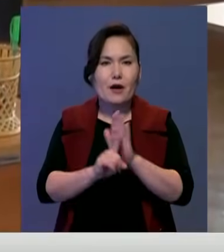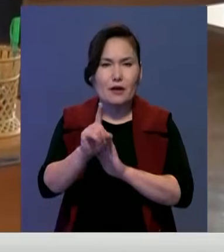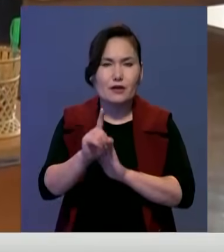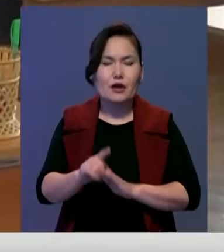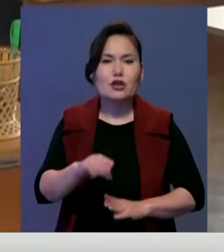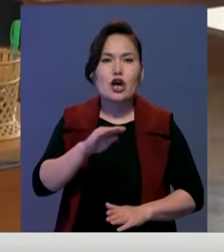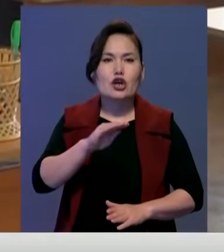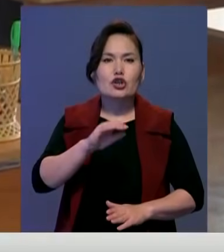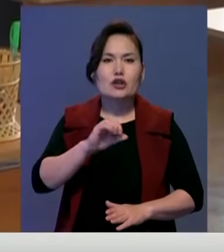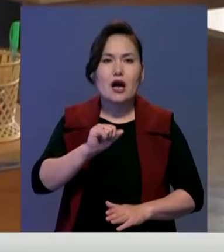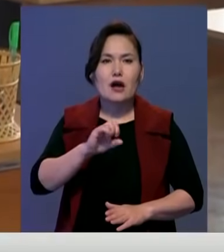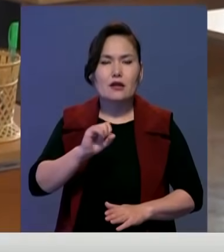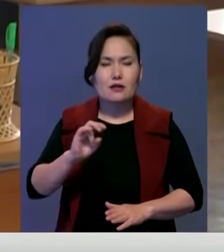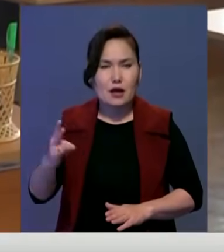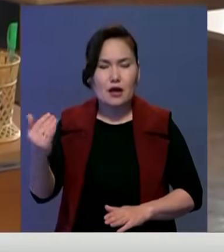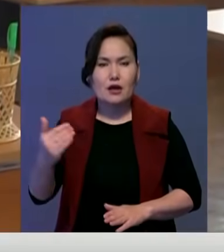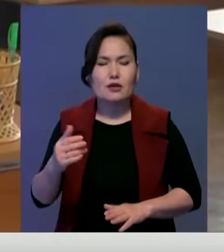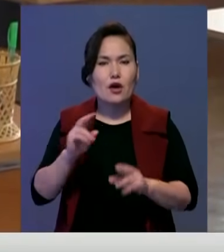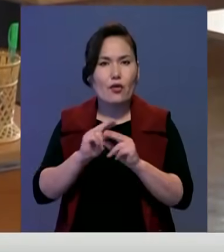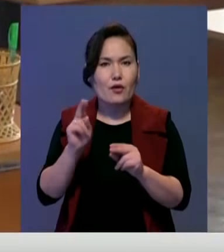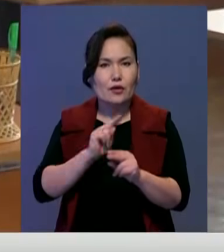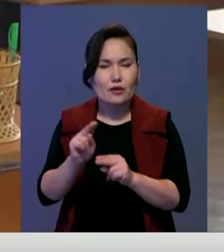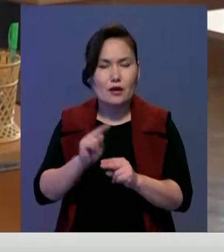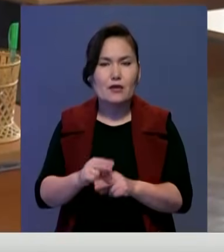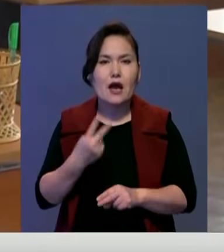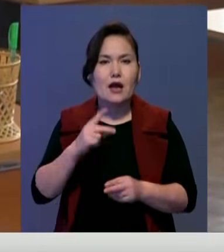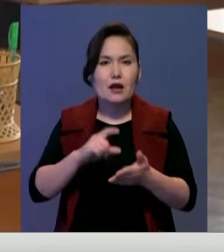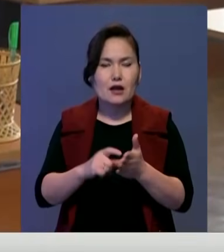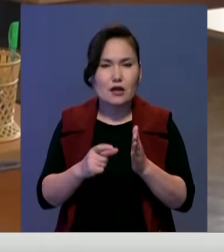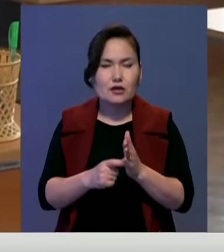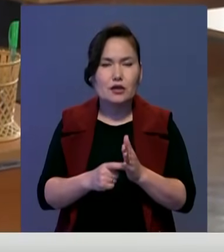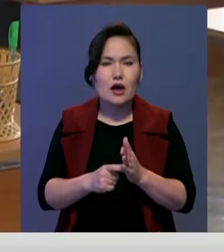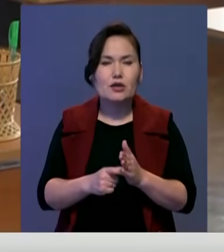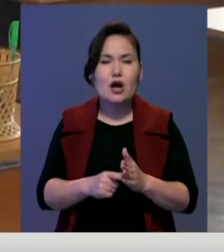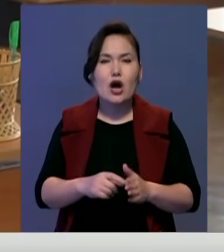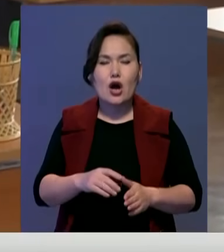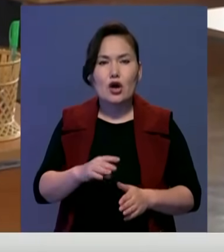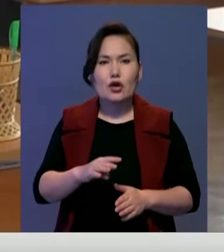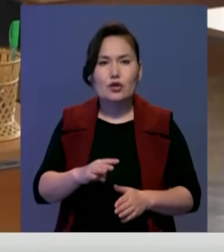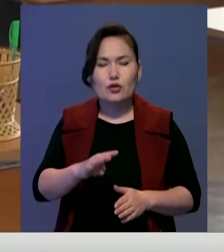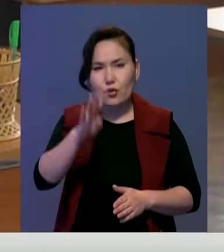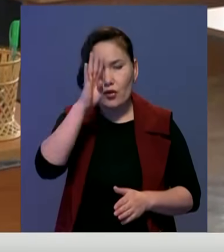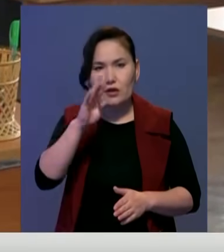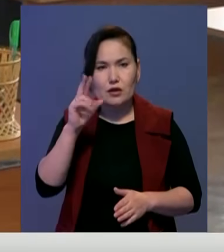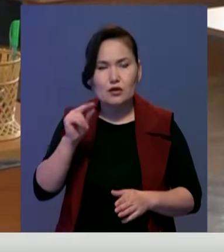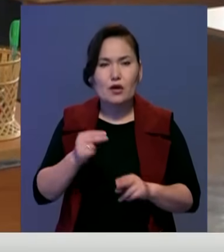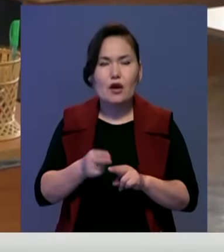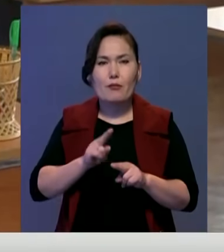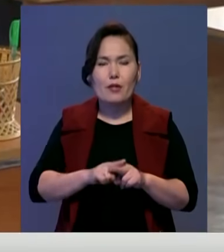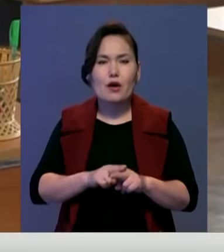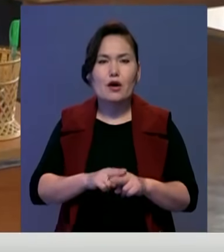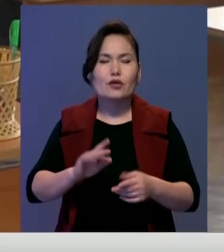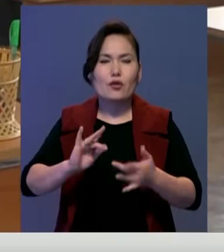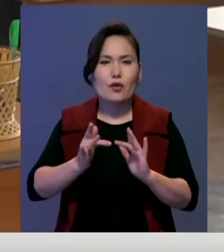Жанар Төре қызыда оқып келемін. 2-ші сыныптың 4-ші 90-ында біз онлайн жүйесіне